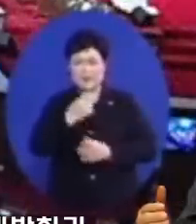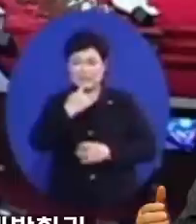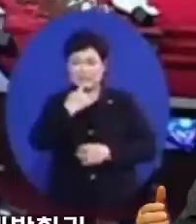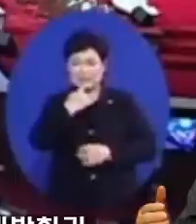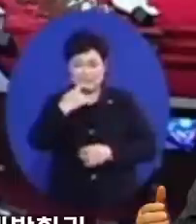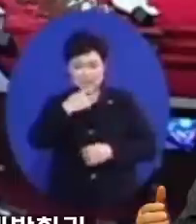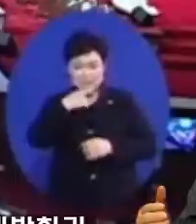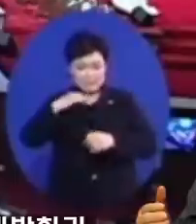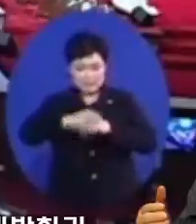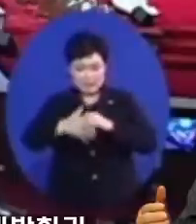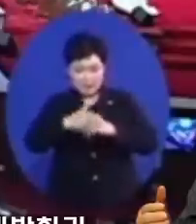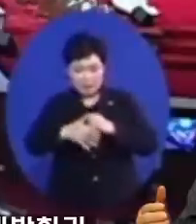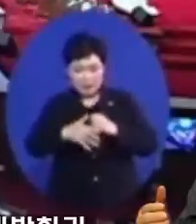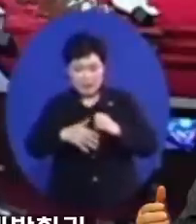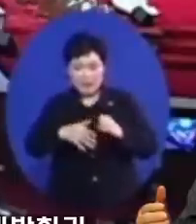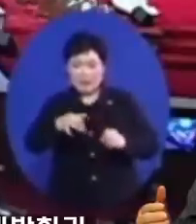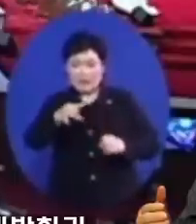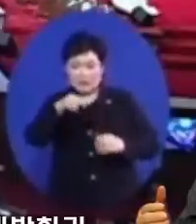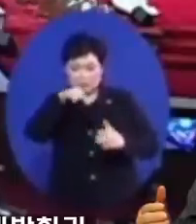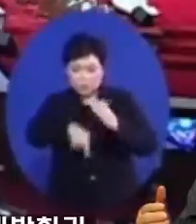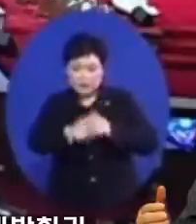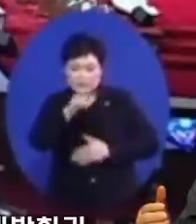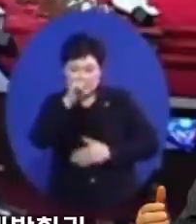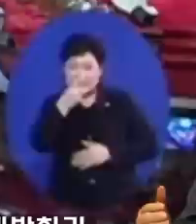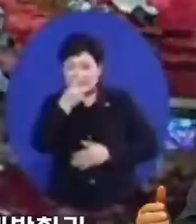헤아려 볼 수 있지만 씨 속에 있는 사과는